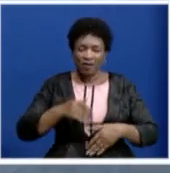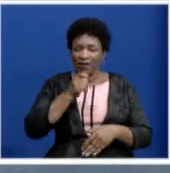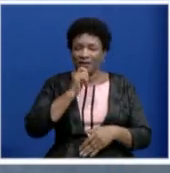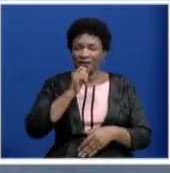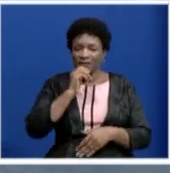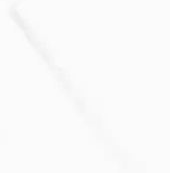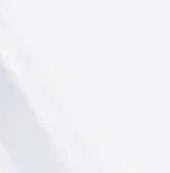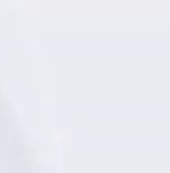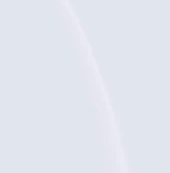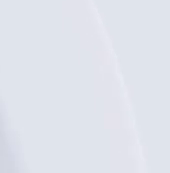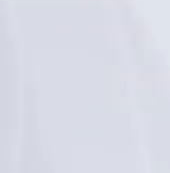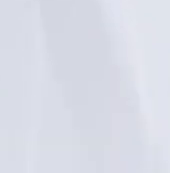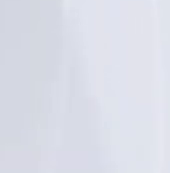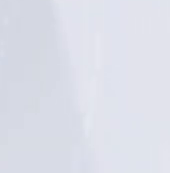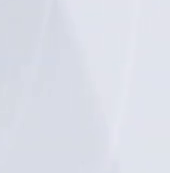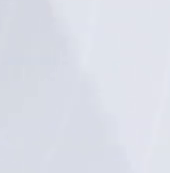news